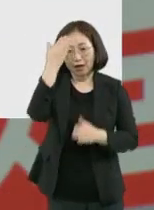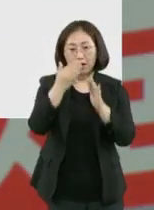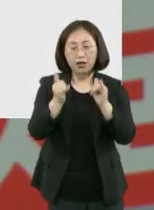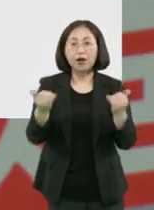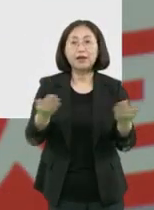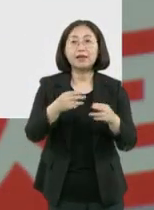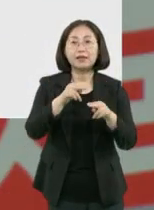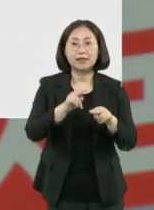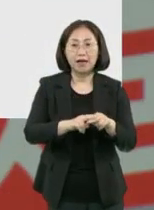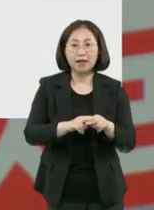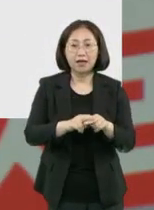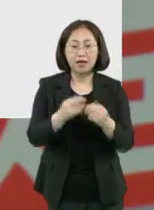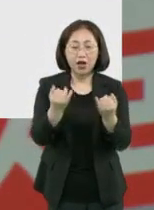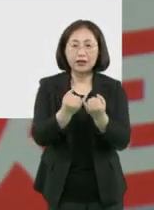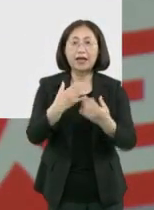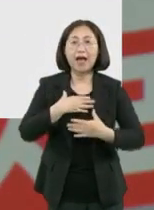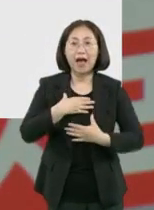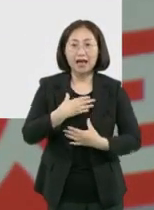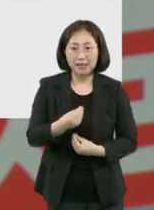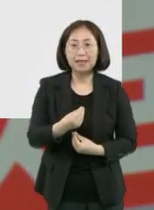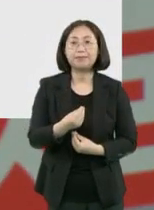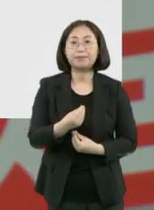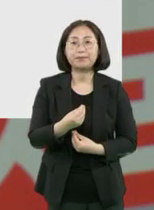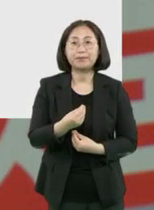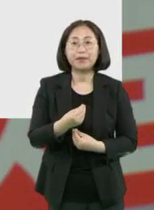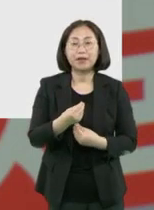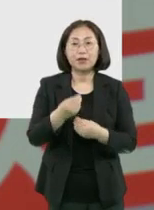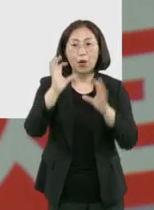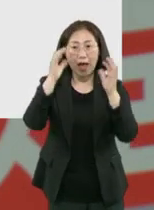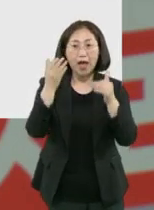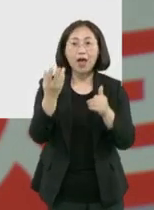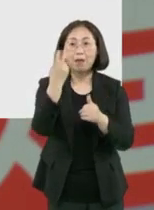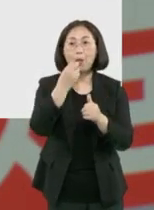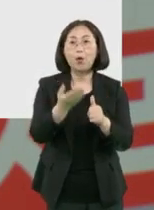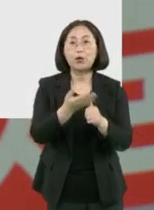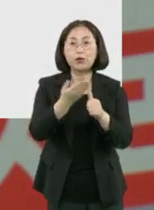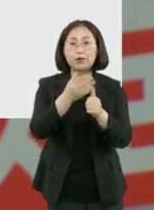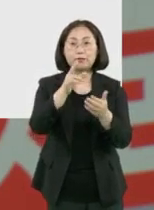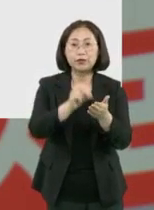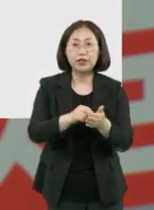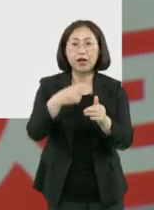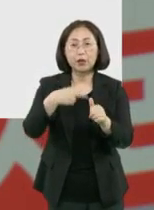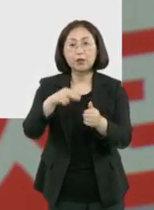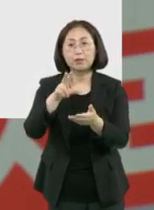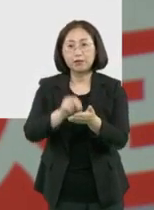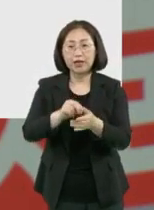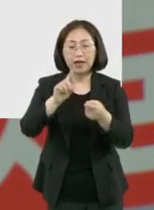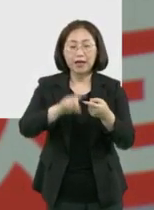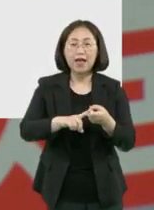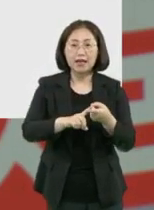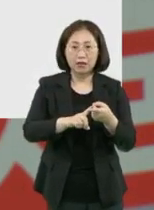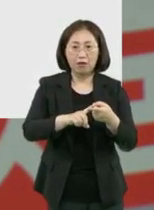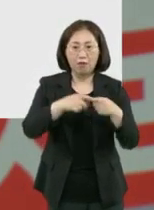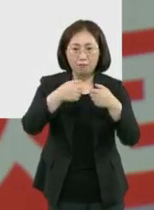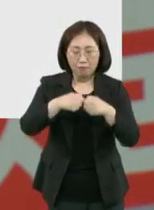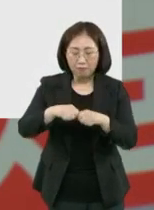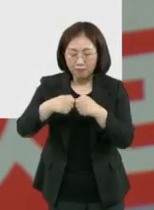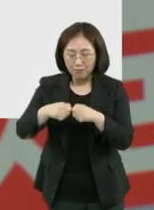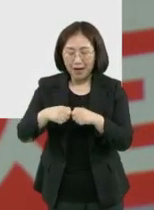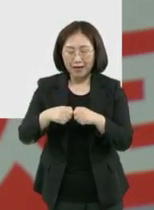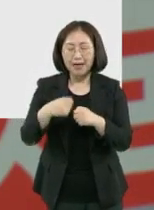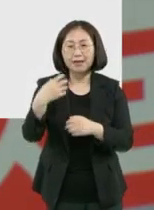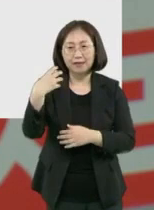그리고 여성의 안심 문제, 우리 보육 문제를 비롯한 교육 문제에 대해서 하나씩 하나씩